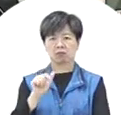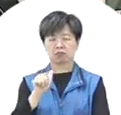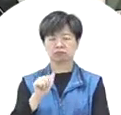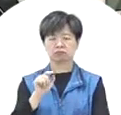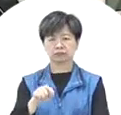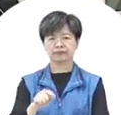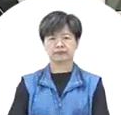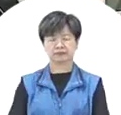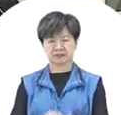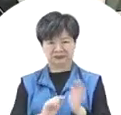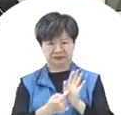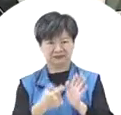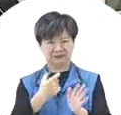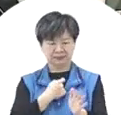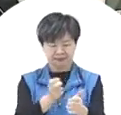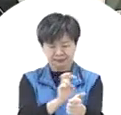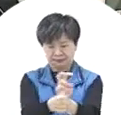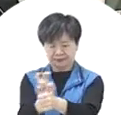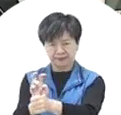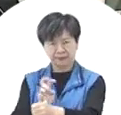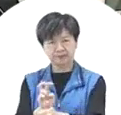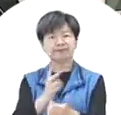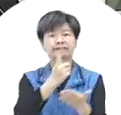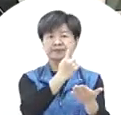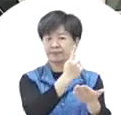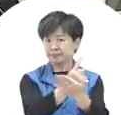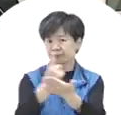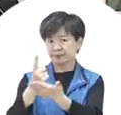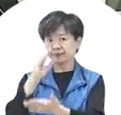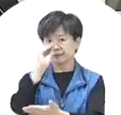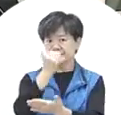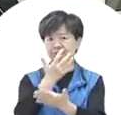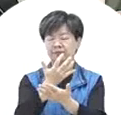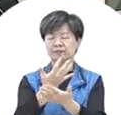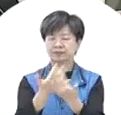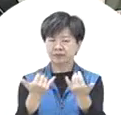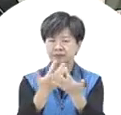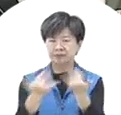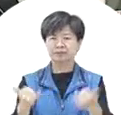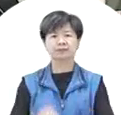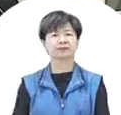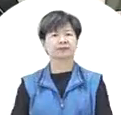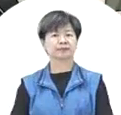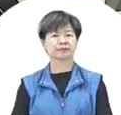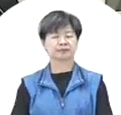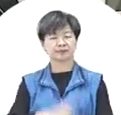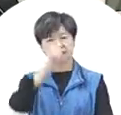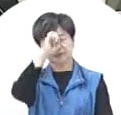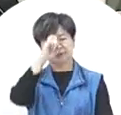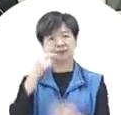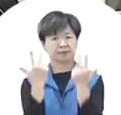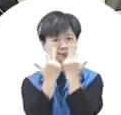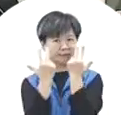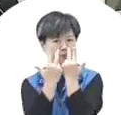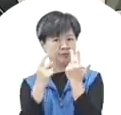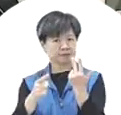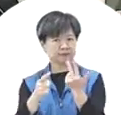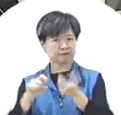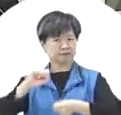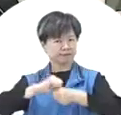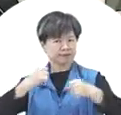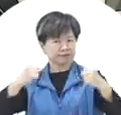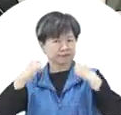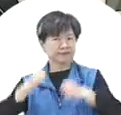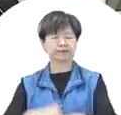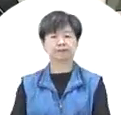长，照顾应该照顾的所有特教学生。所以希望呢，我们新北市呢这一块能够加强。市